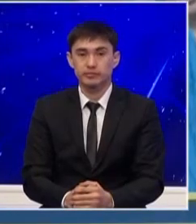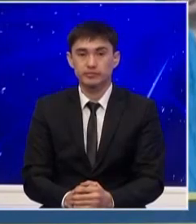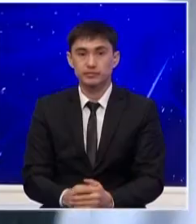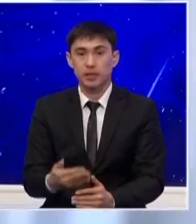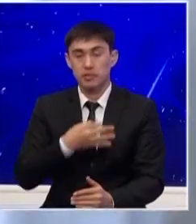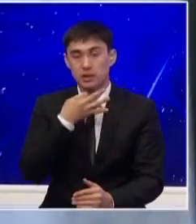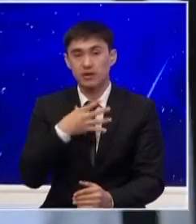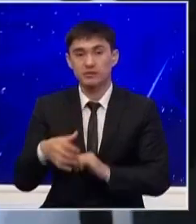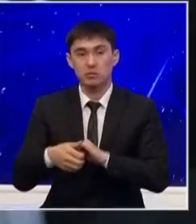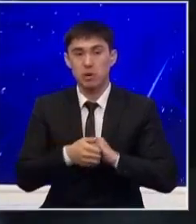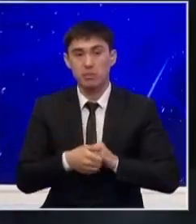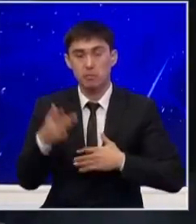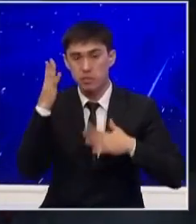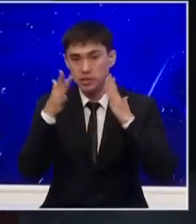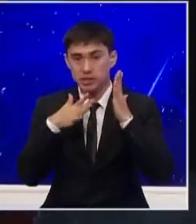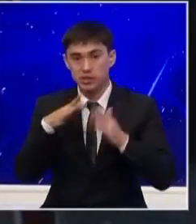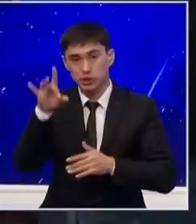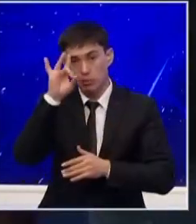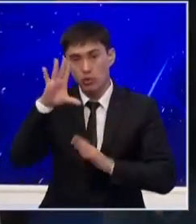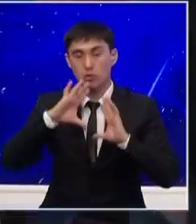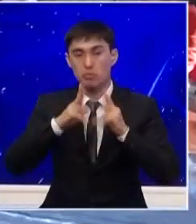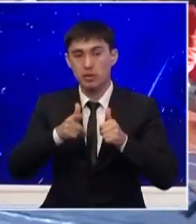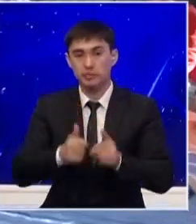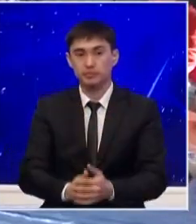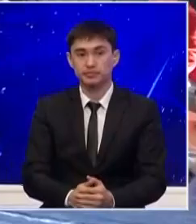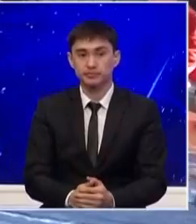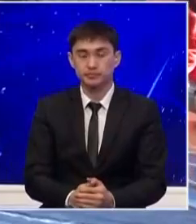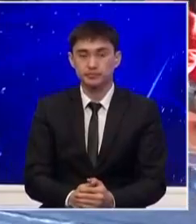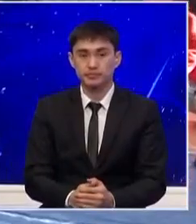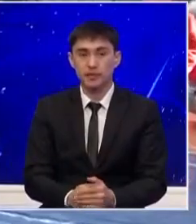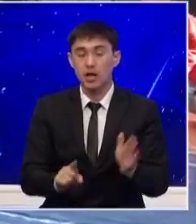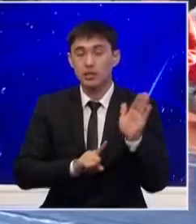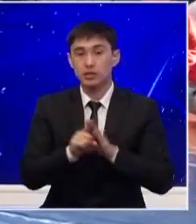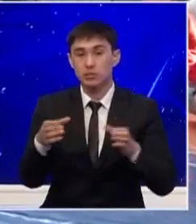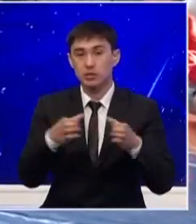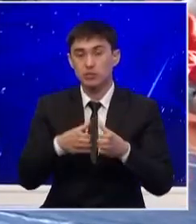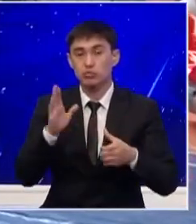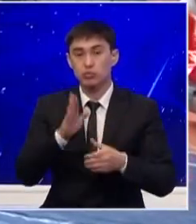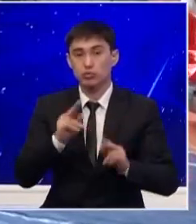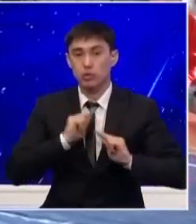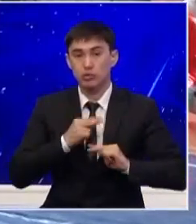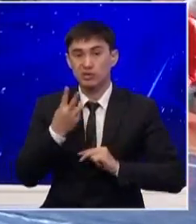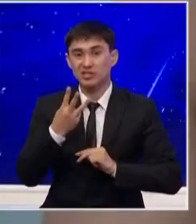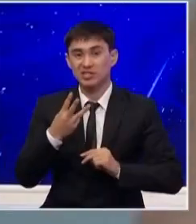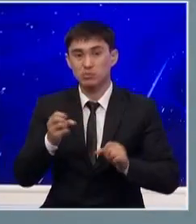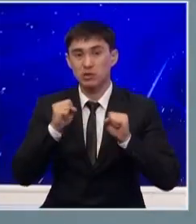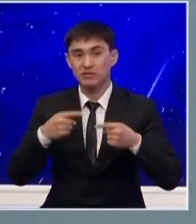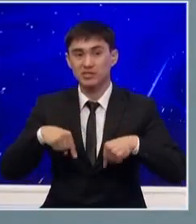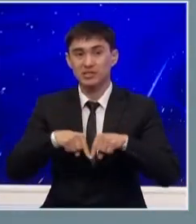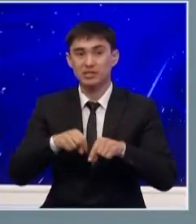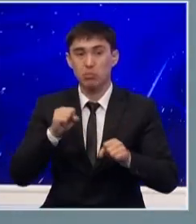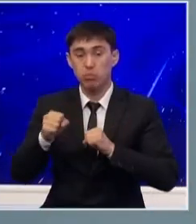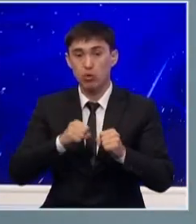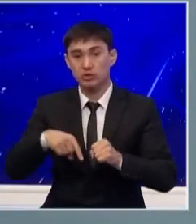Мне нравится борьба. Я мечтаю стать чемпионом мира. На начальном этапе в комплексе будут работать 3 спортивные секции. Это